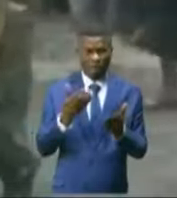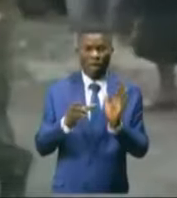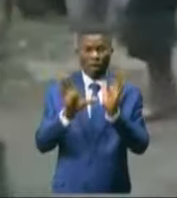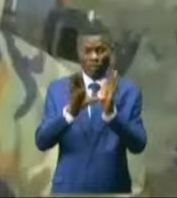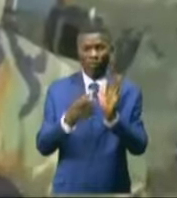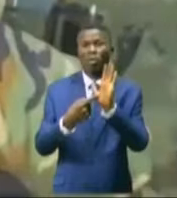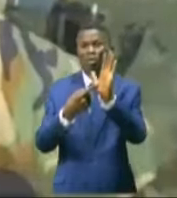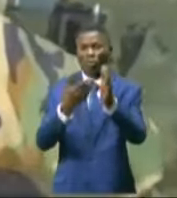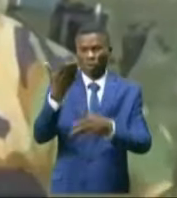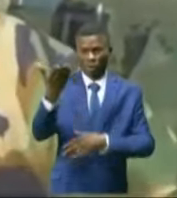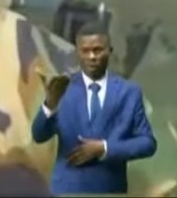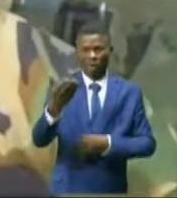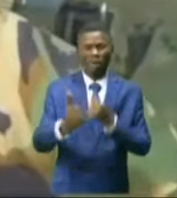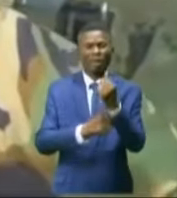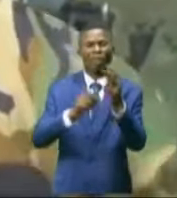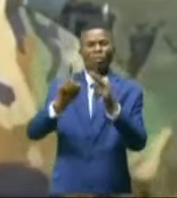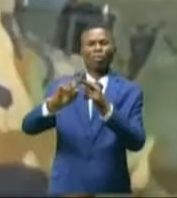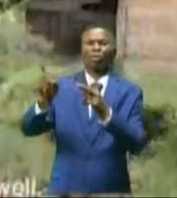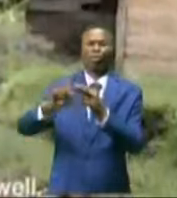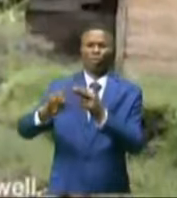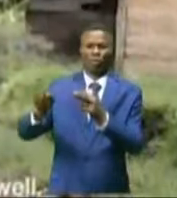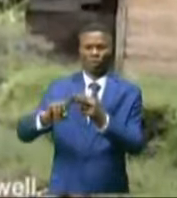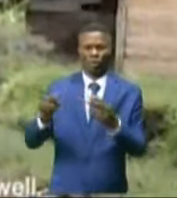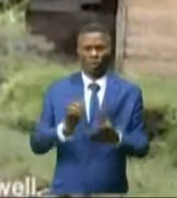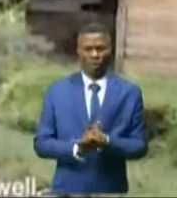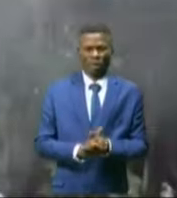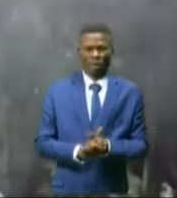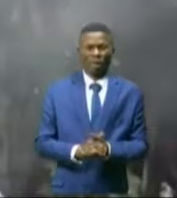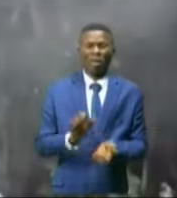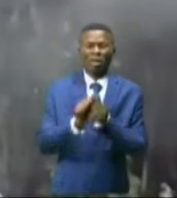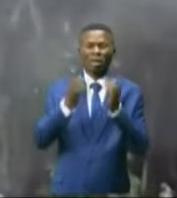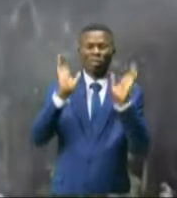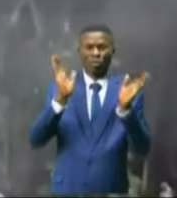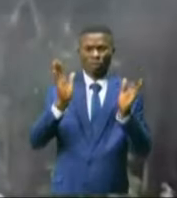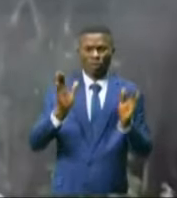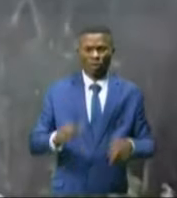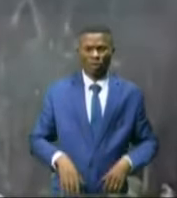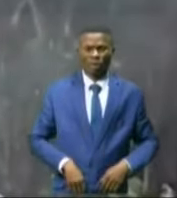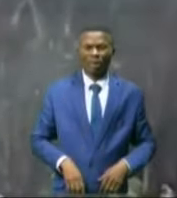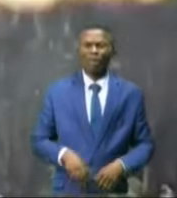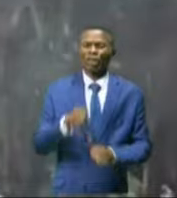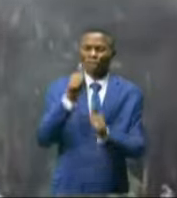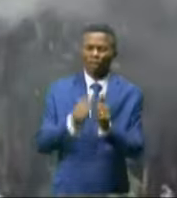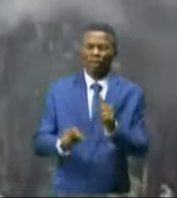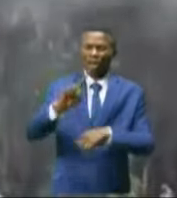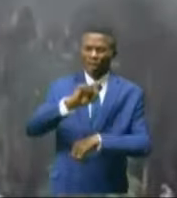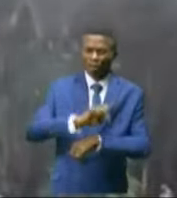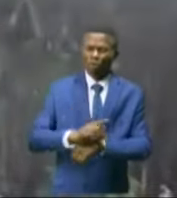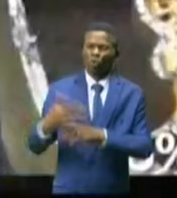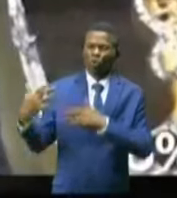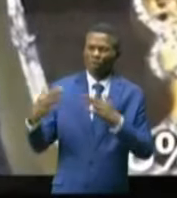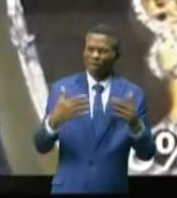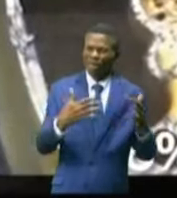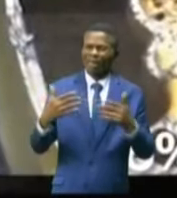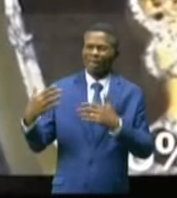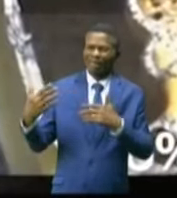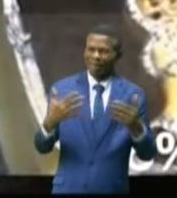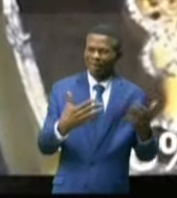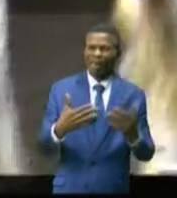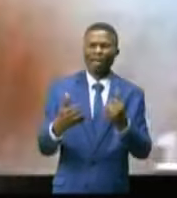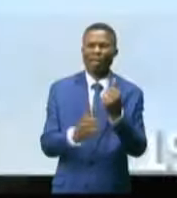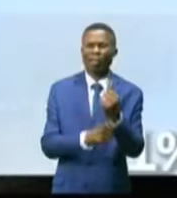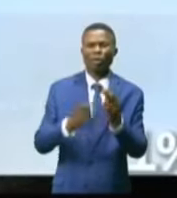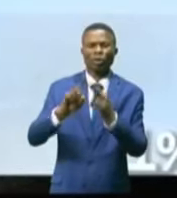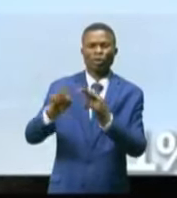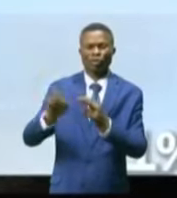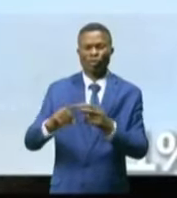rwandaise tue les paisibles Congolais et pille de manière systématique et systémique les ressources